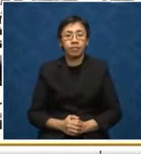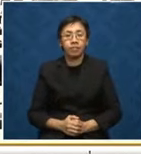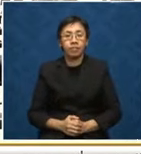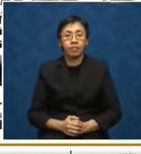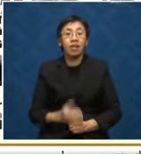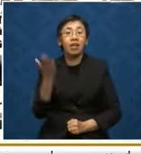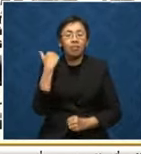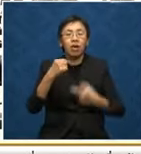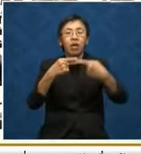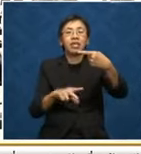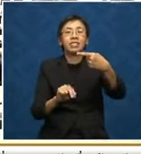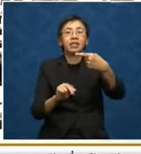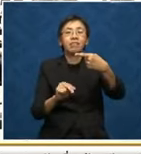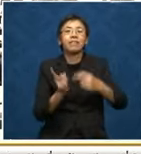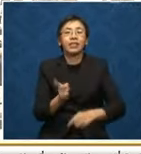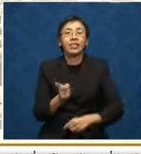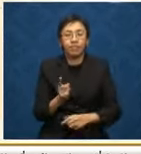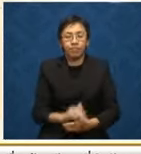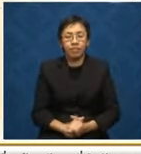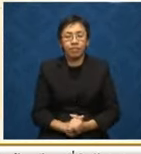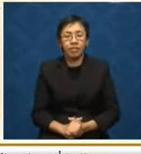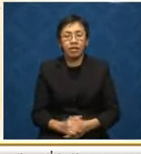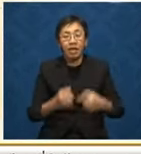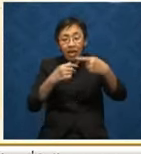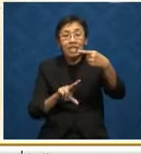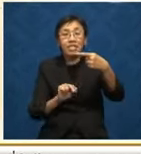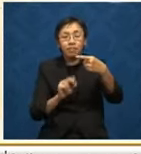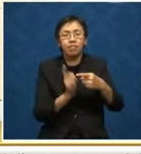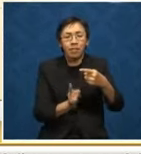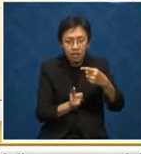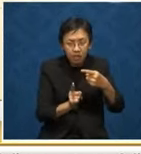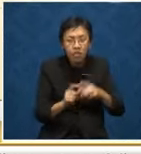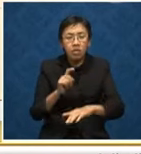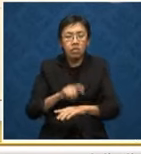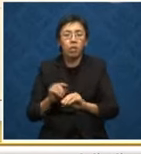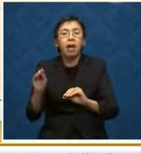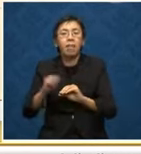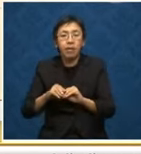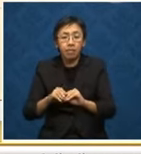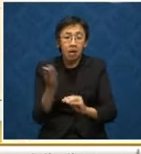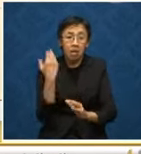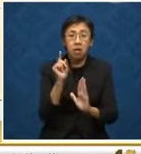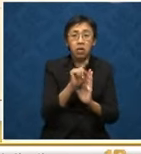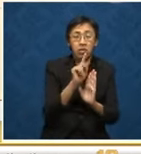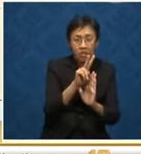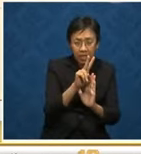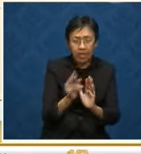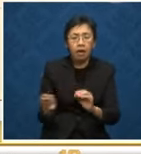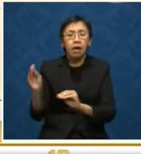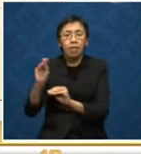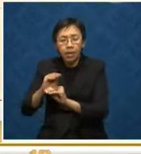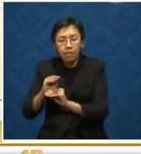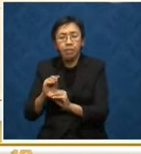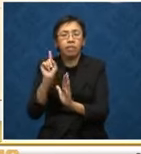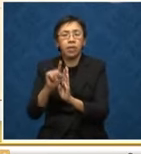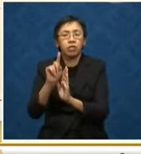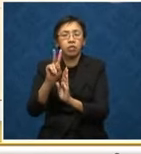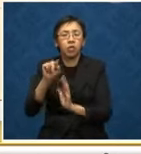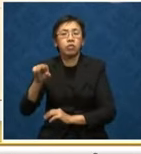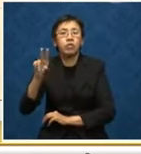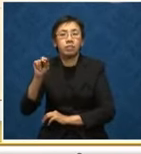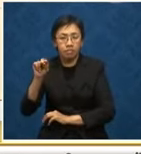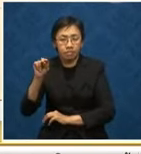ครับเดิมก็30อยู่แล้วนะครับแต่เพิ่มเวลานะเป็น2นาที30วินาทีครับ